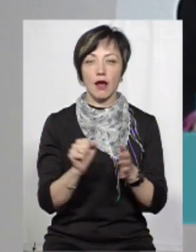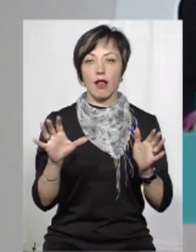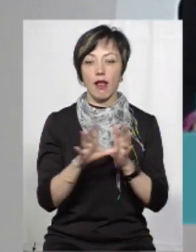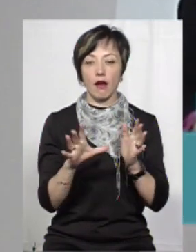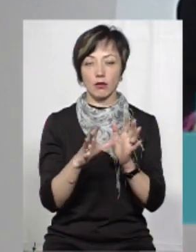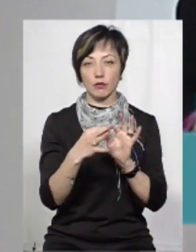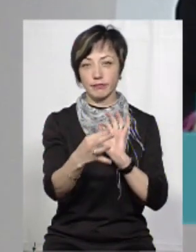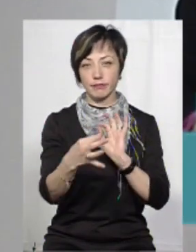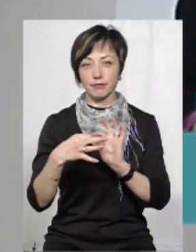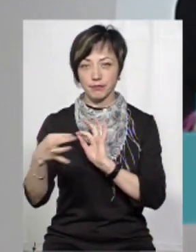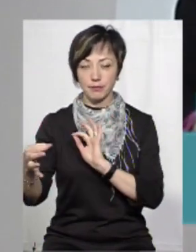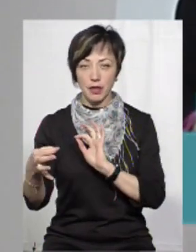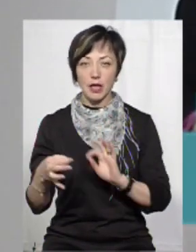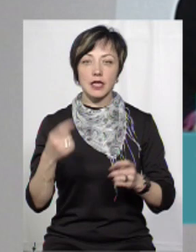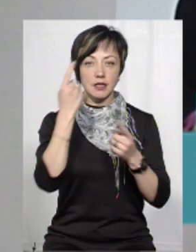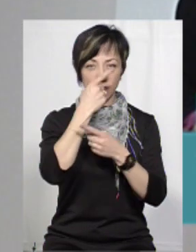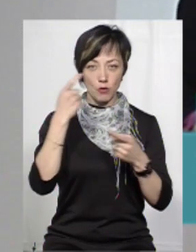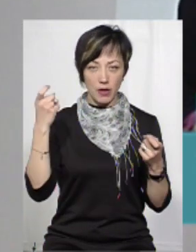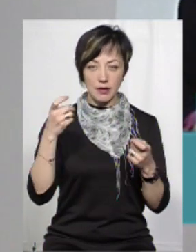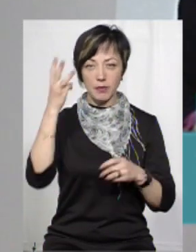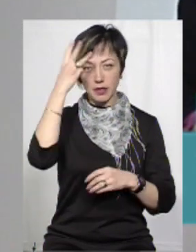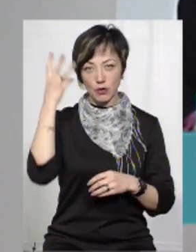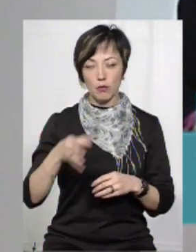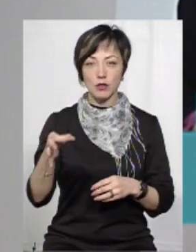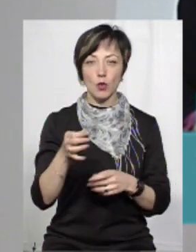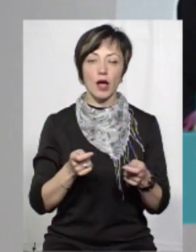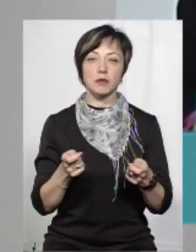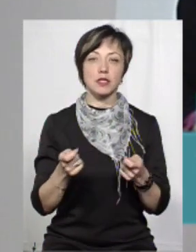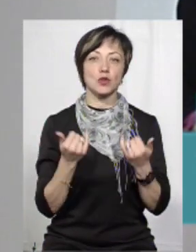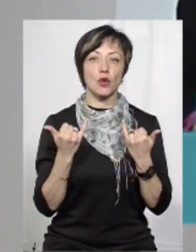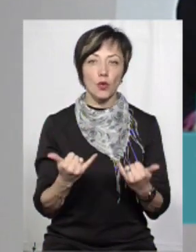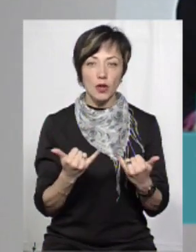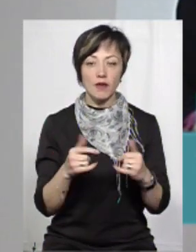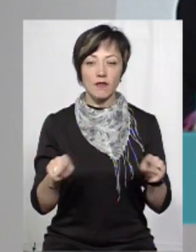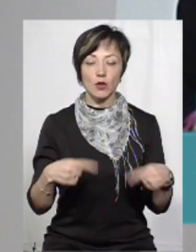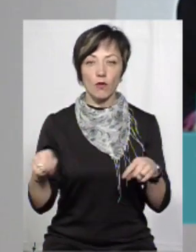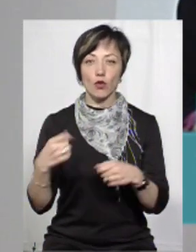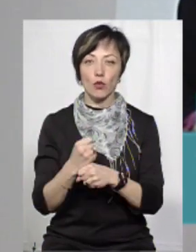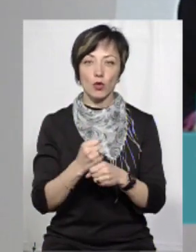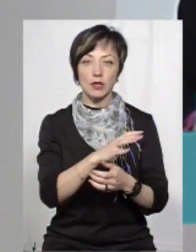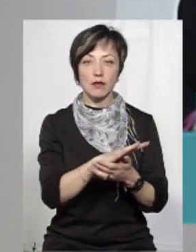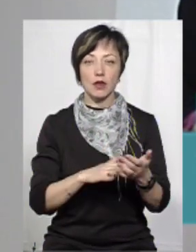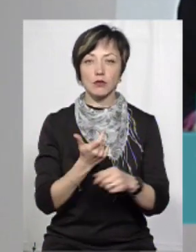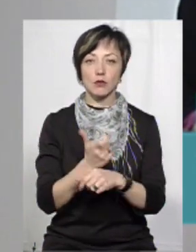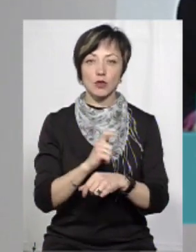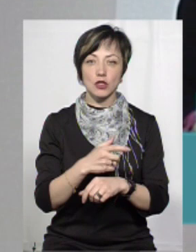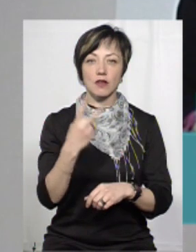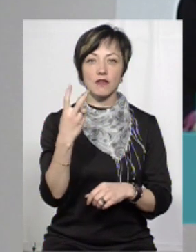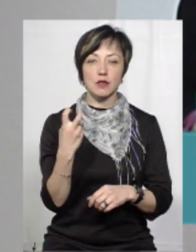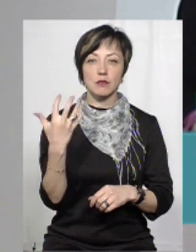лінії електропостачання. За інформацією Хмельницької обласної адміністрації, сьогодні відновлювальні роботи тривали більш ніж